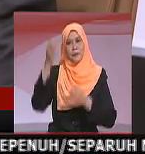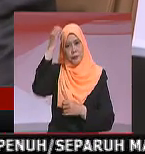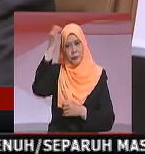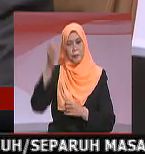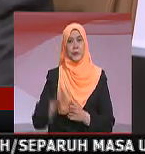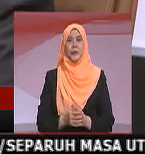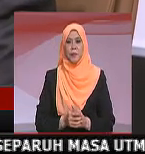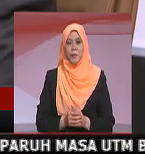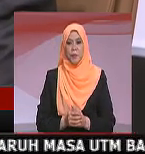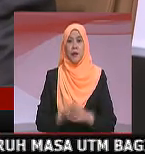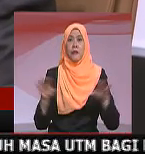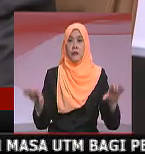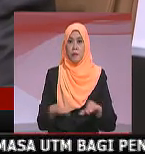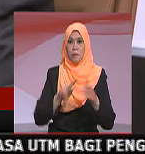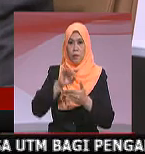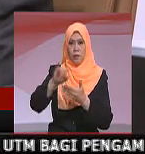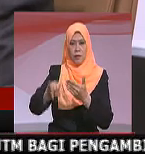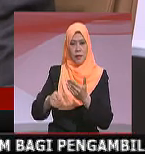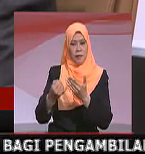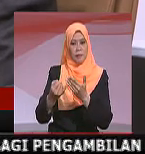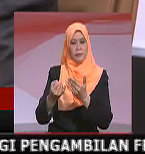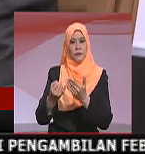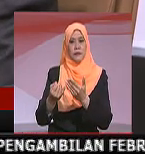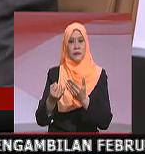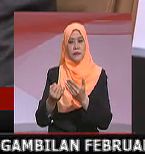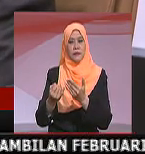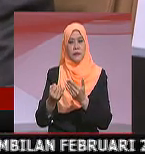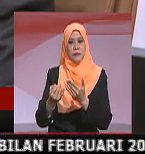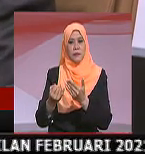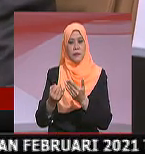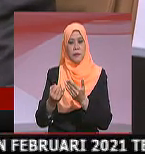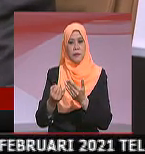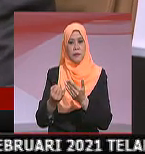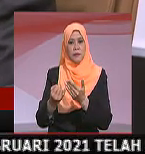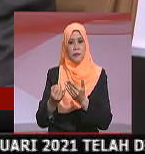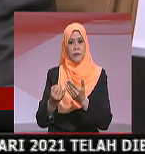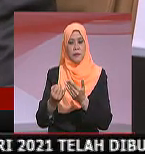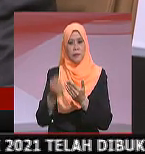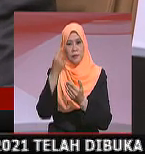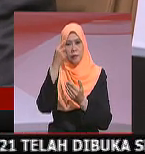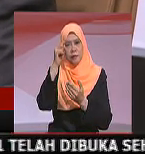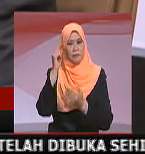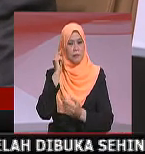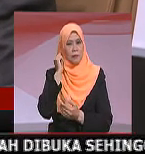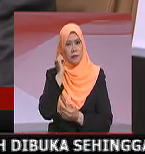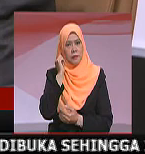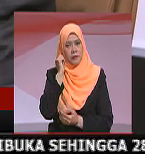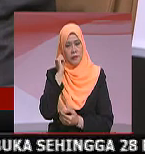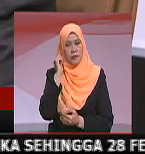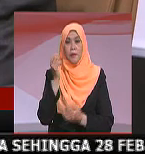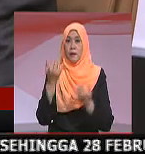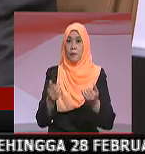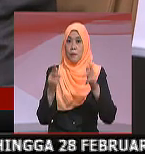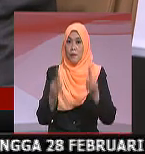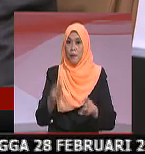Justru pelaksanaan projek ini tidak memberikan sebarang bebanan kewangan tambahan kepada kerajaan. Malah pihak